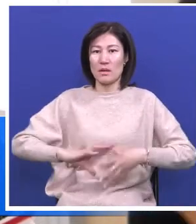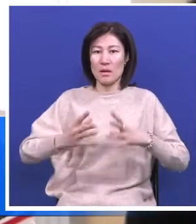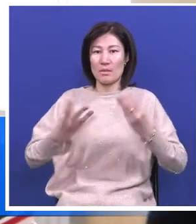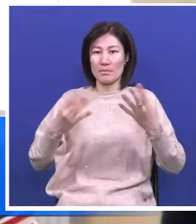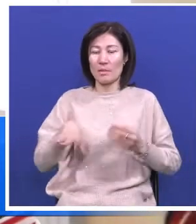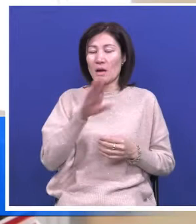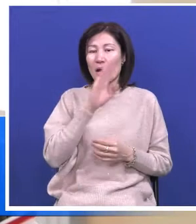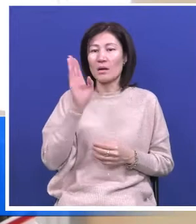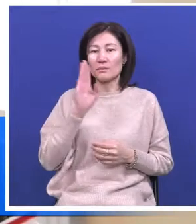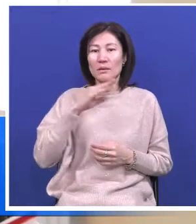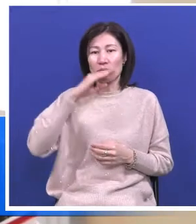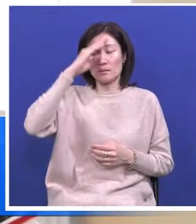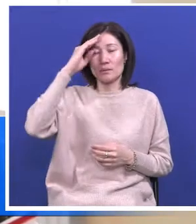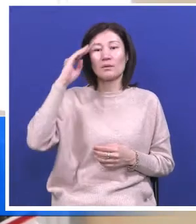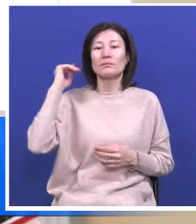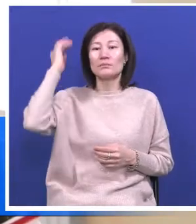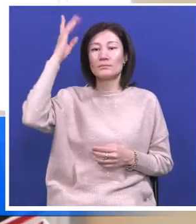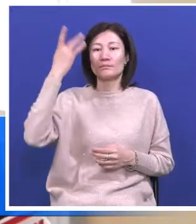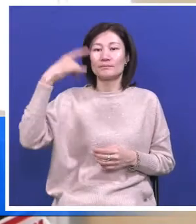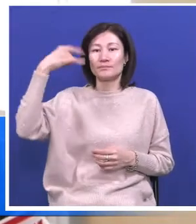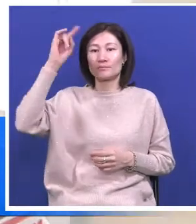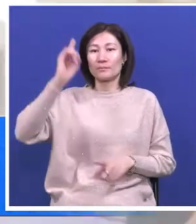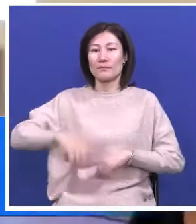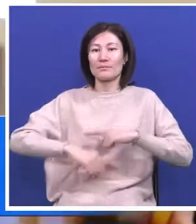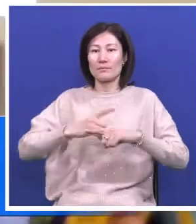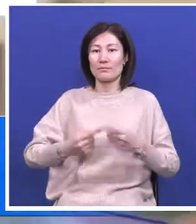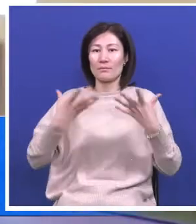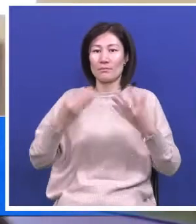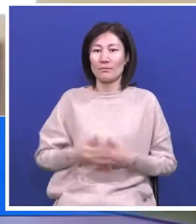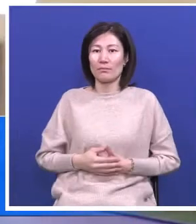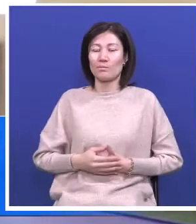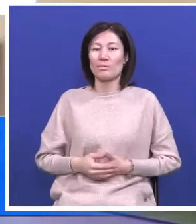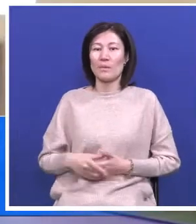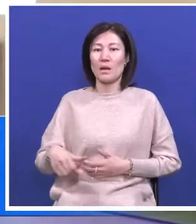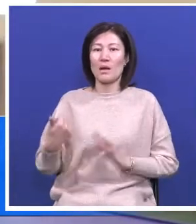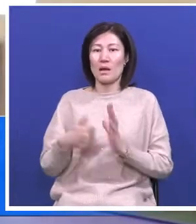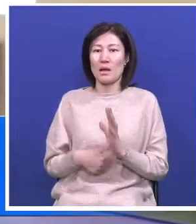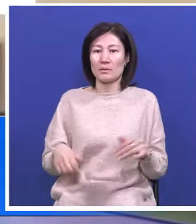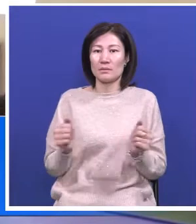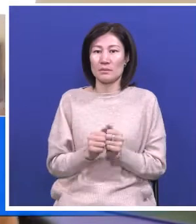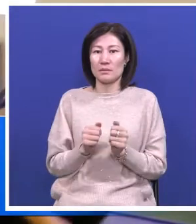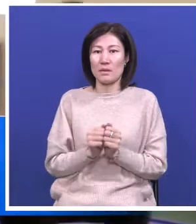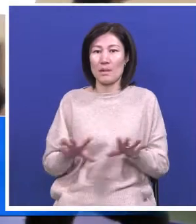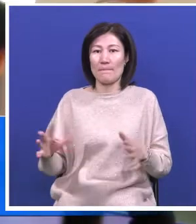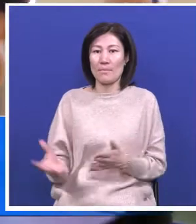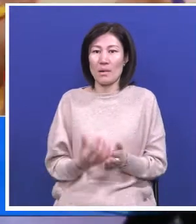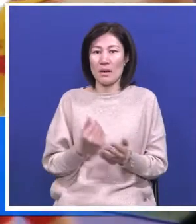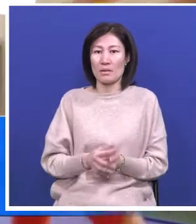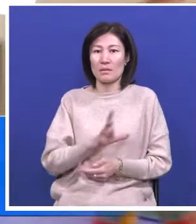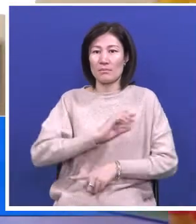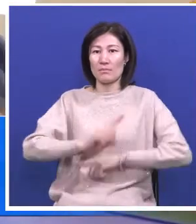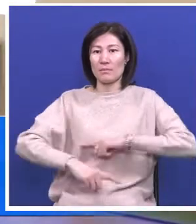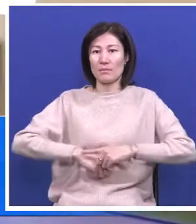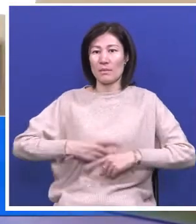ата-аналардың қамқорлығын ойлап, яғни Қазақстанымыздың келешегін ойлап, арт-спортта біз қазір 600-ге жақын бала алдық. Осы 600